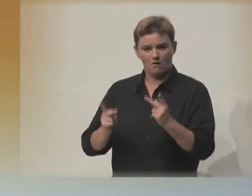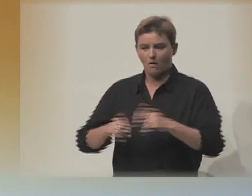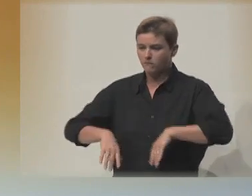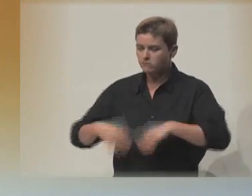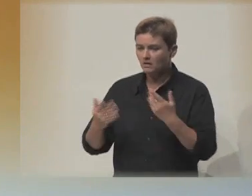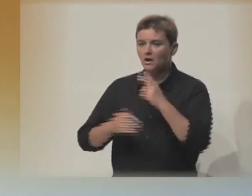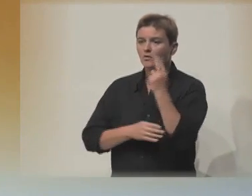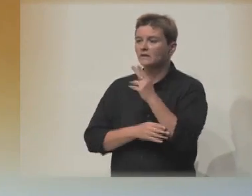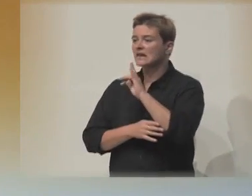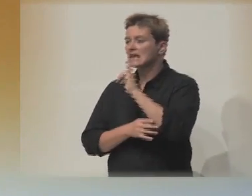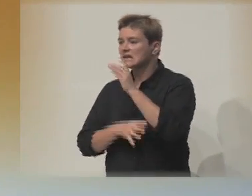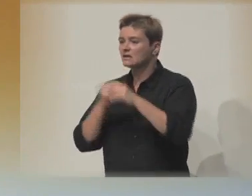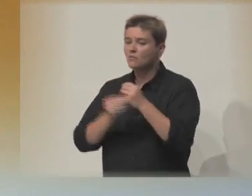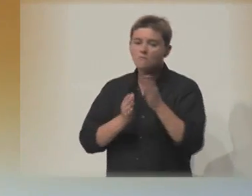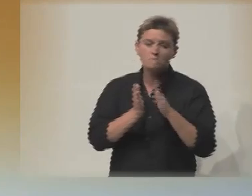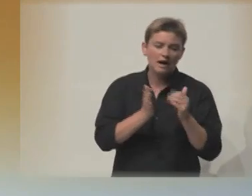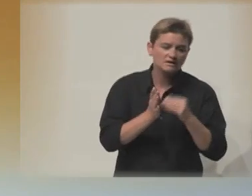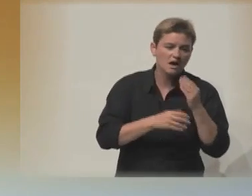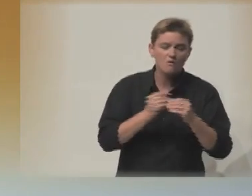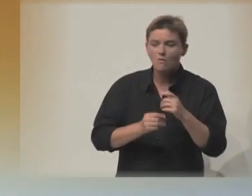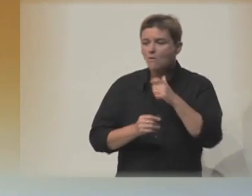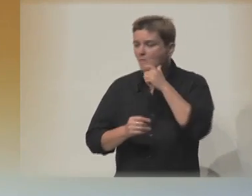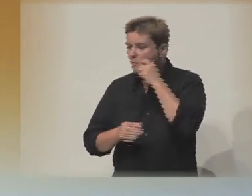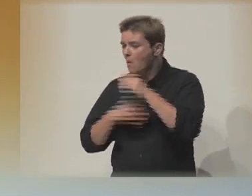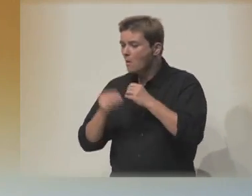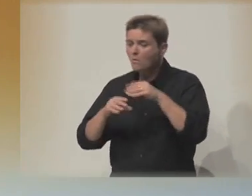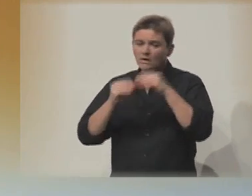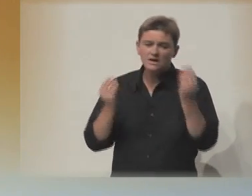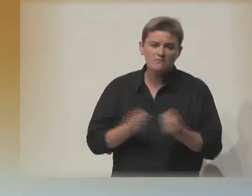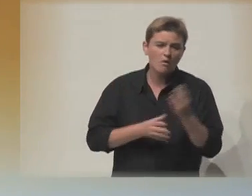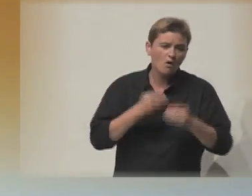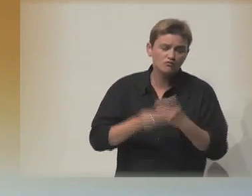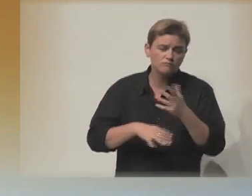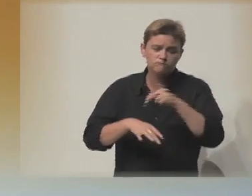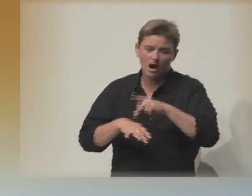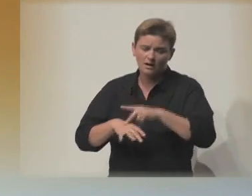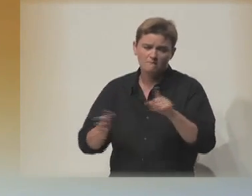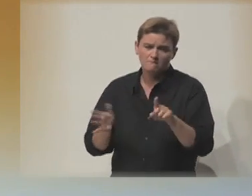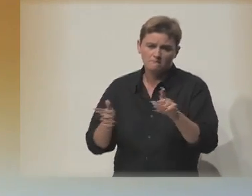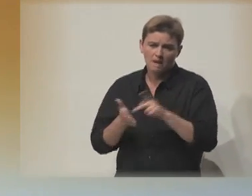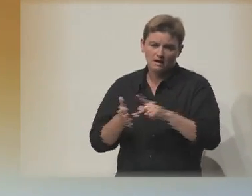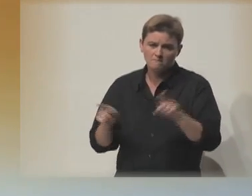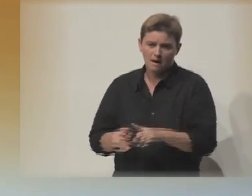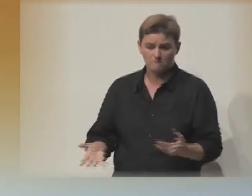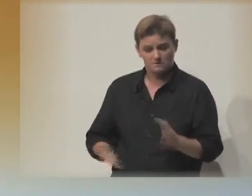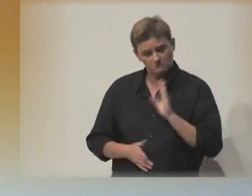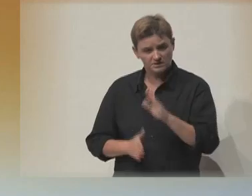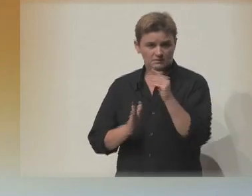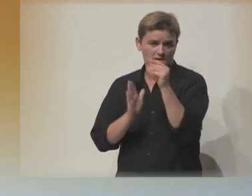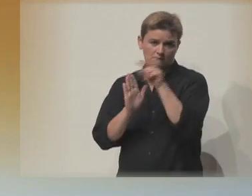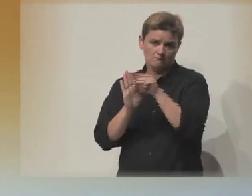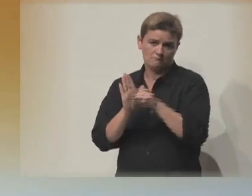à Lille, qu'on les passe à Strasbourg, qu'on les passe à Pau, qu'on les passe à Limoges ou qu'on les passe à la Sorbonne. Le principe de l'université.